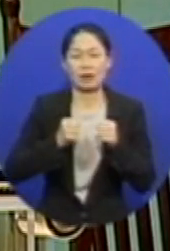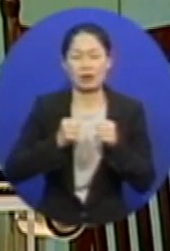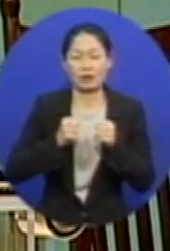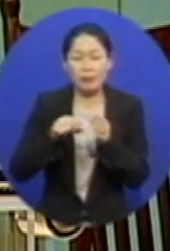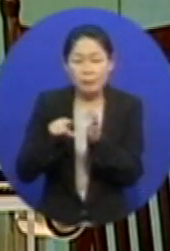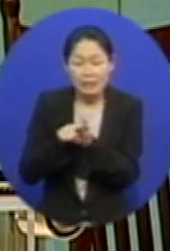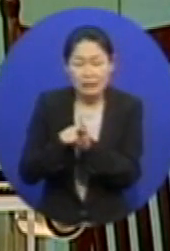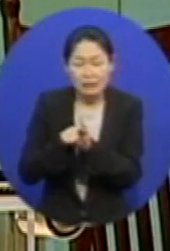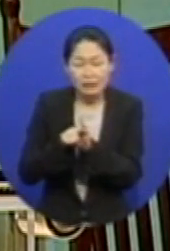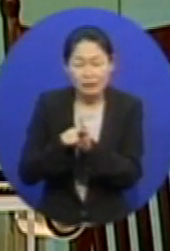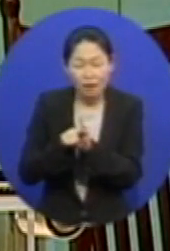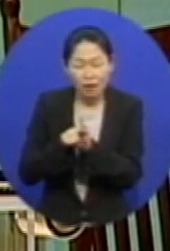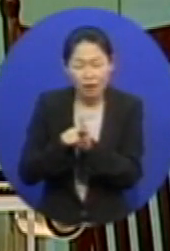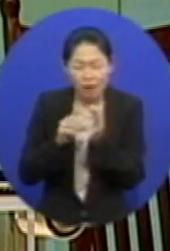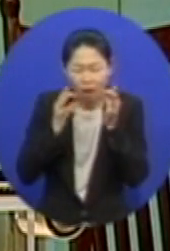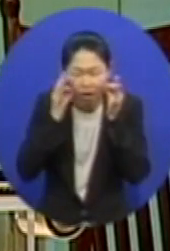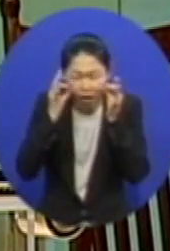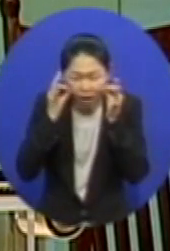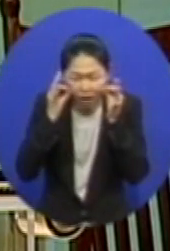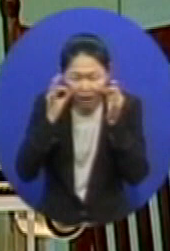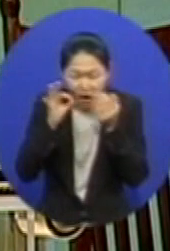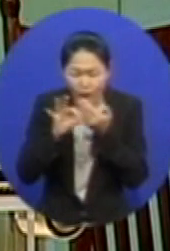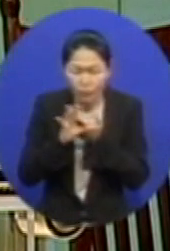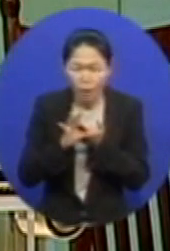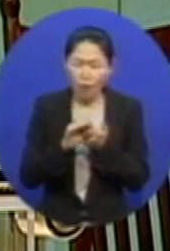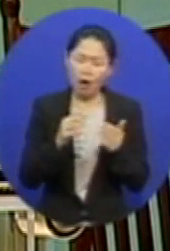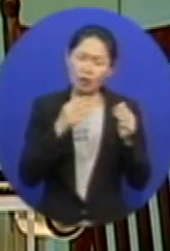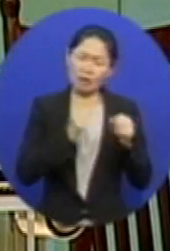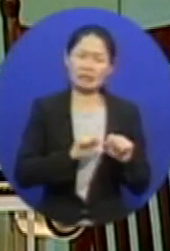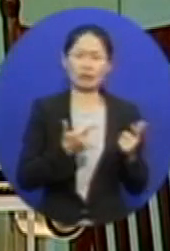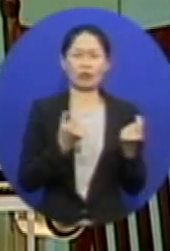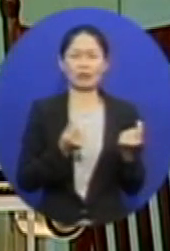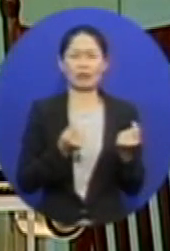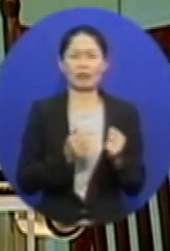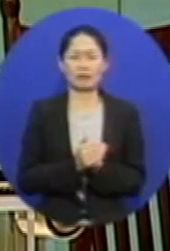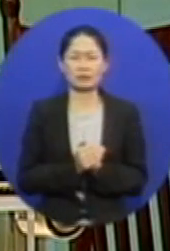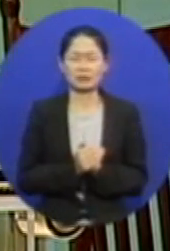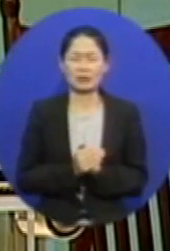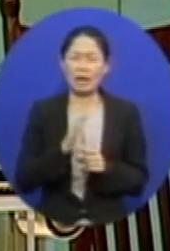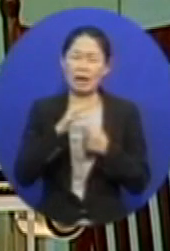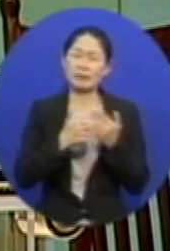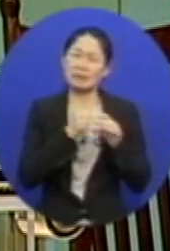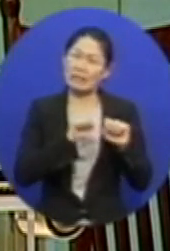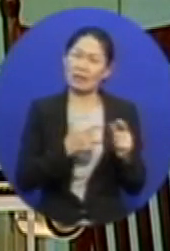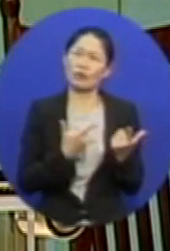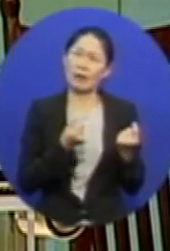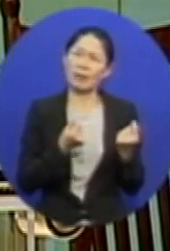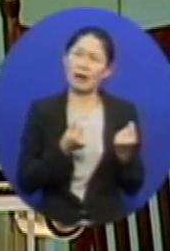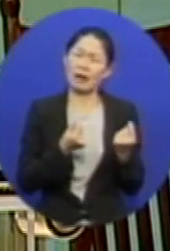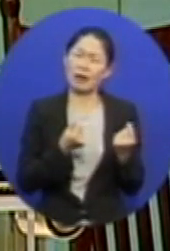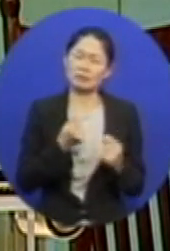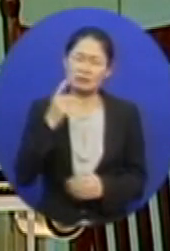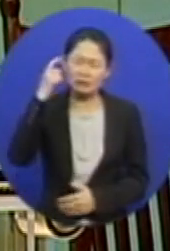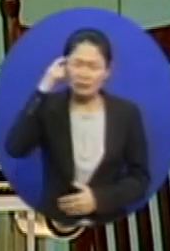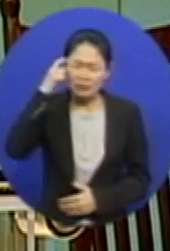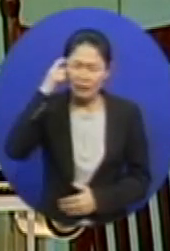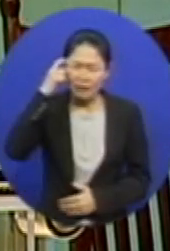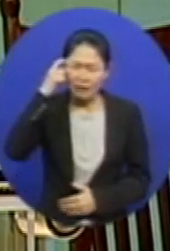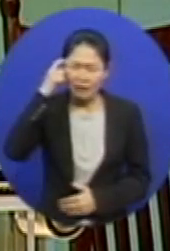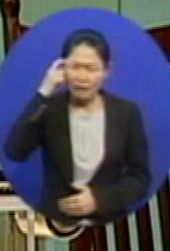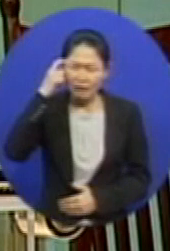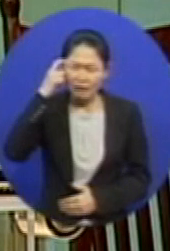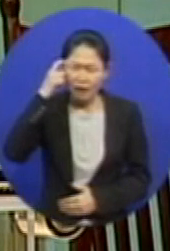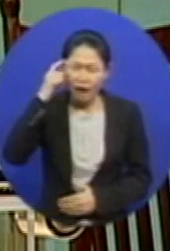믿으려고 하면 안 계신 것 같아요 아 그래서 안 계신가 봐요 하나님은 그러고도 나서려 그러면